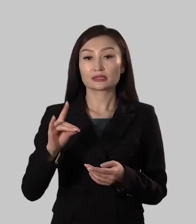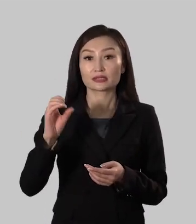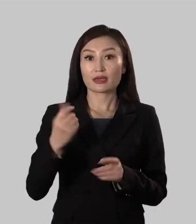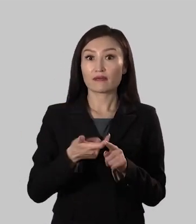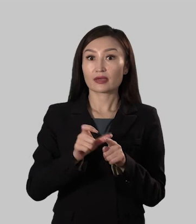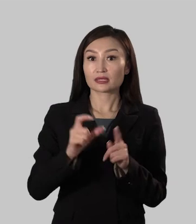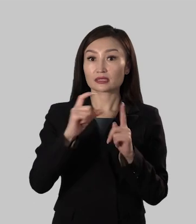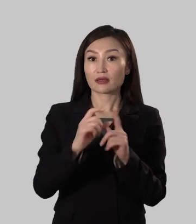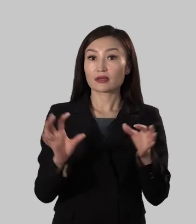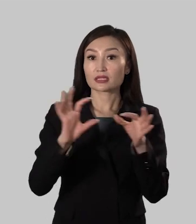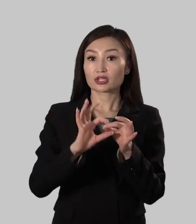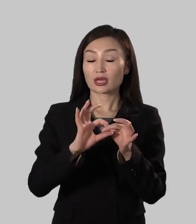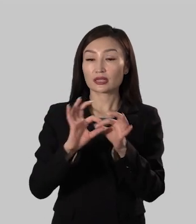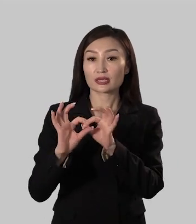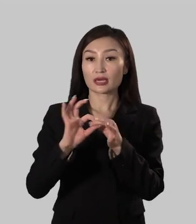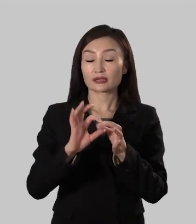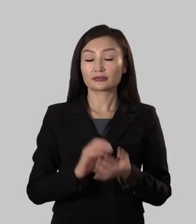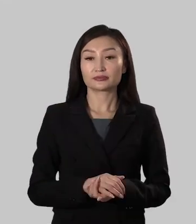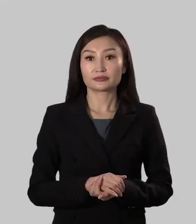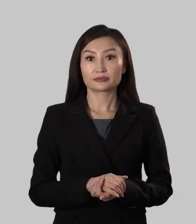этих словосочетаниях?